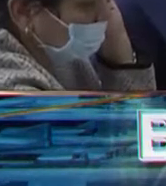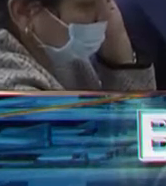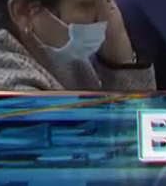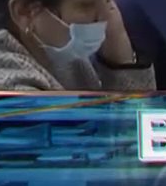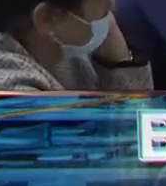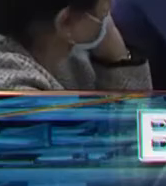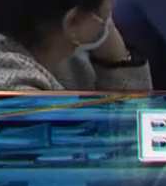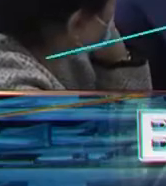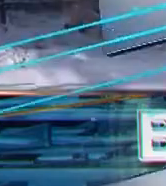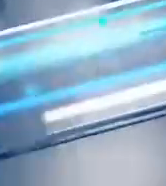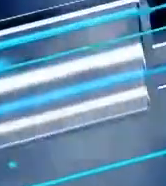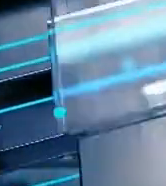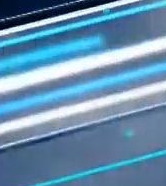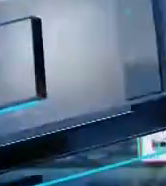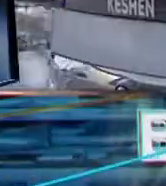өтті.